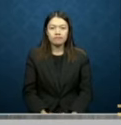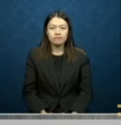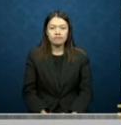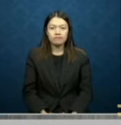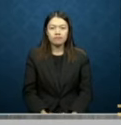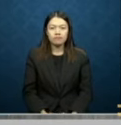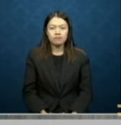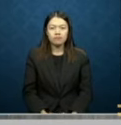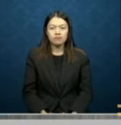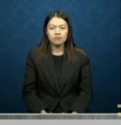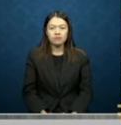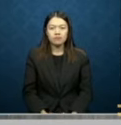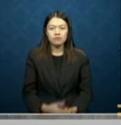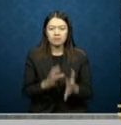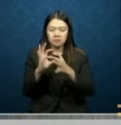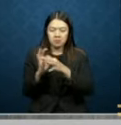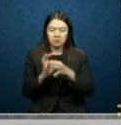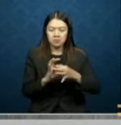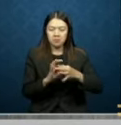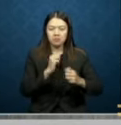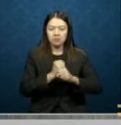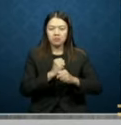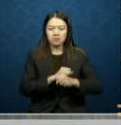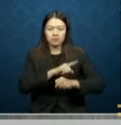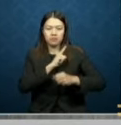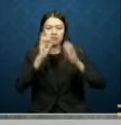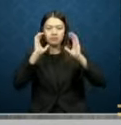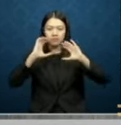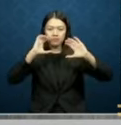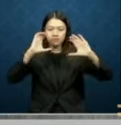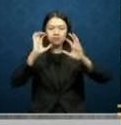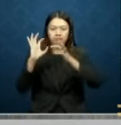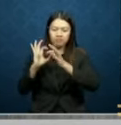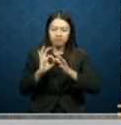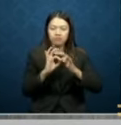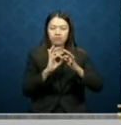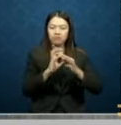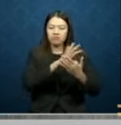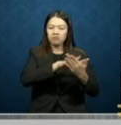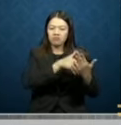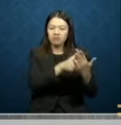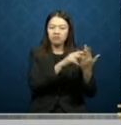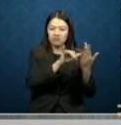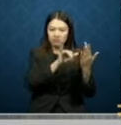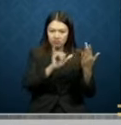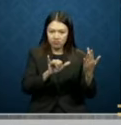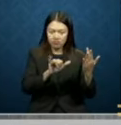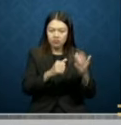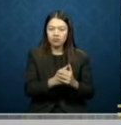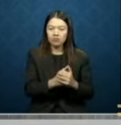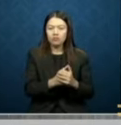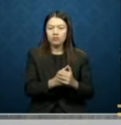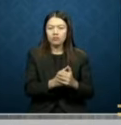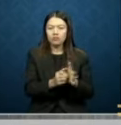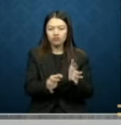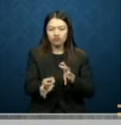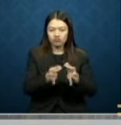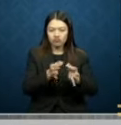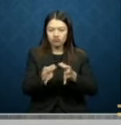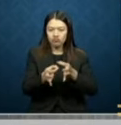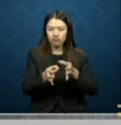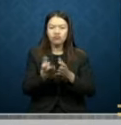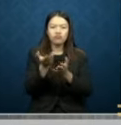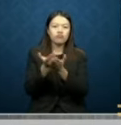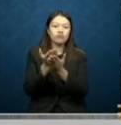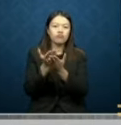ซึ่งต้องสอดคล้องกับหน้าที่ของรัฐแนวนโยบายแห่งรัฐและยุทธศาสตร์ชาติและต้องชี้แจงแหล่ง